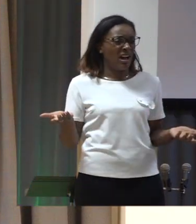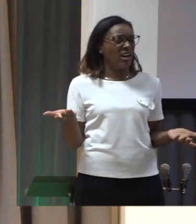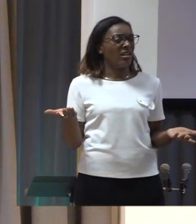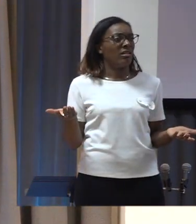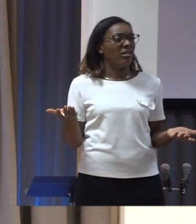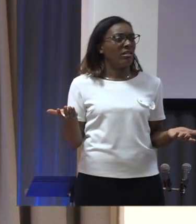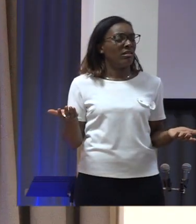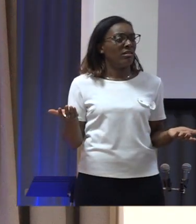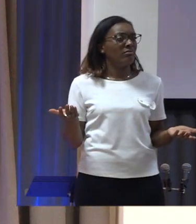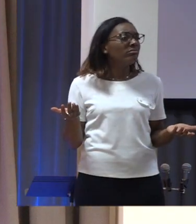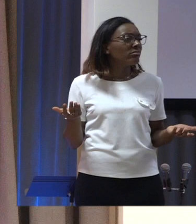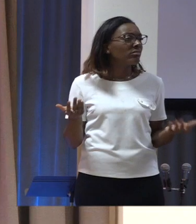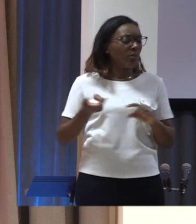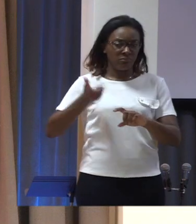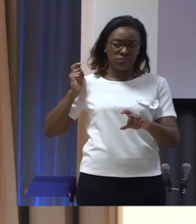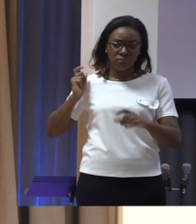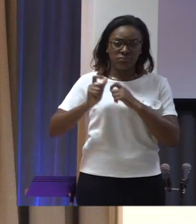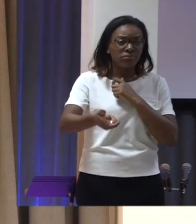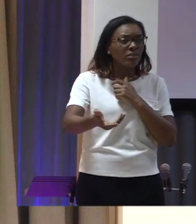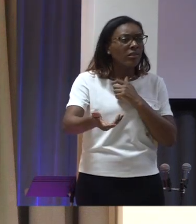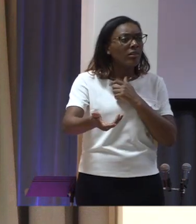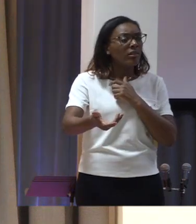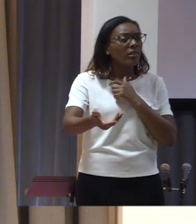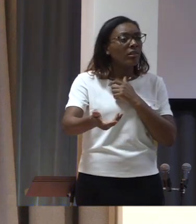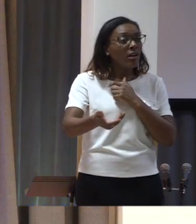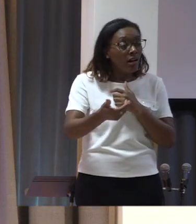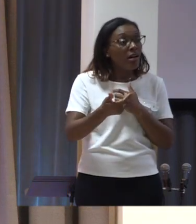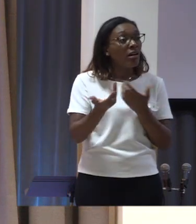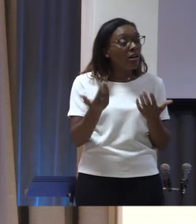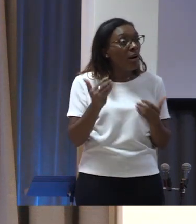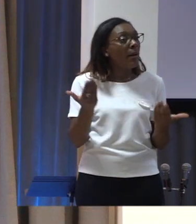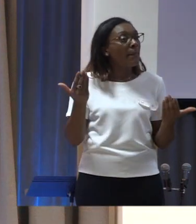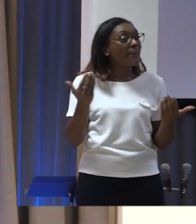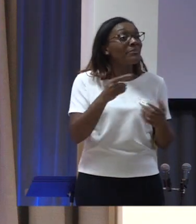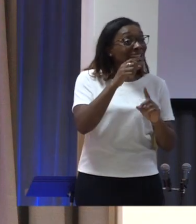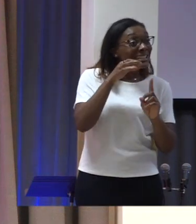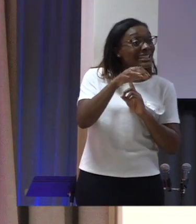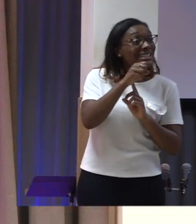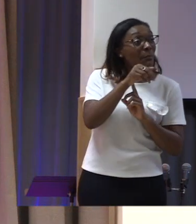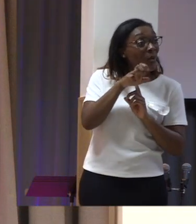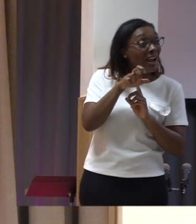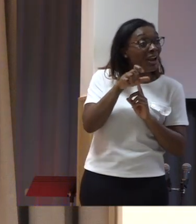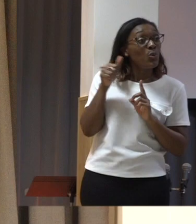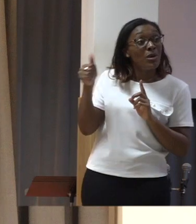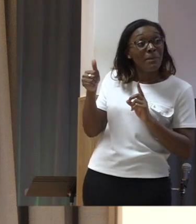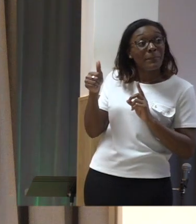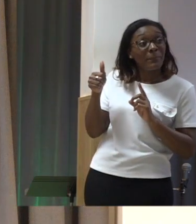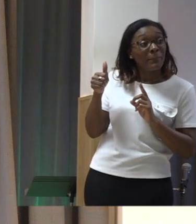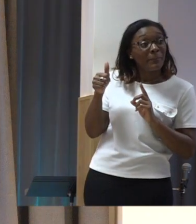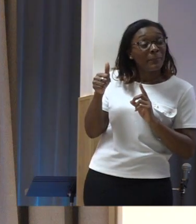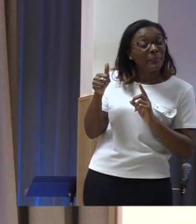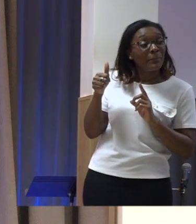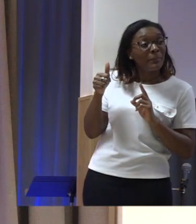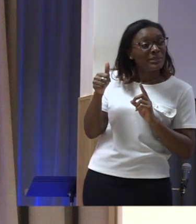que voici ce que l'Éternel m'a dit. Tes enfants ne marchent point conformément aux prescriptions de Dieu. Et là, il annonce le